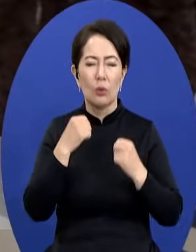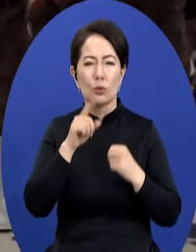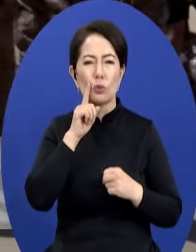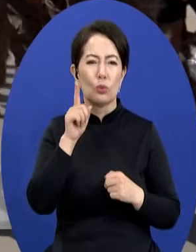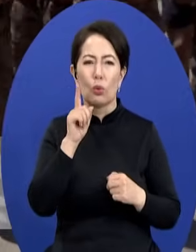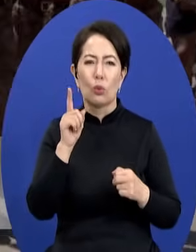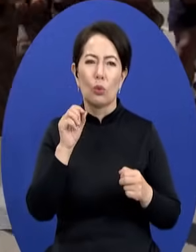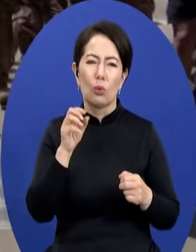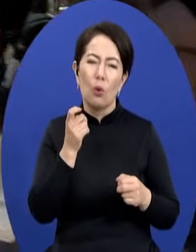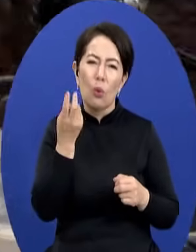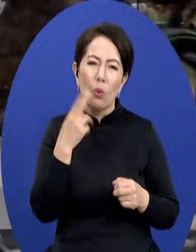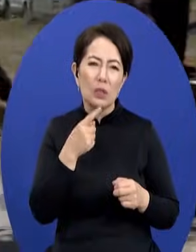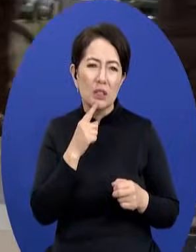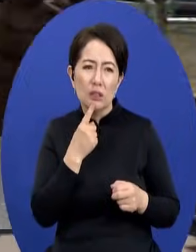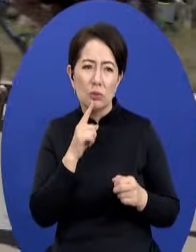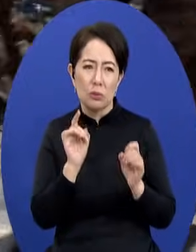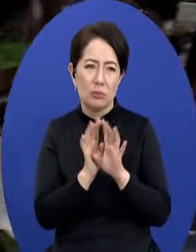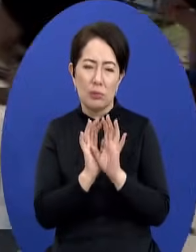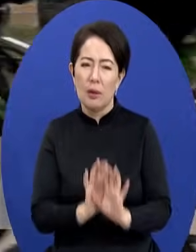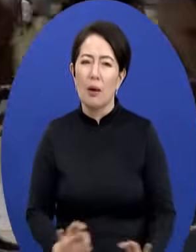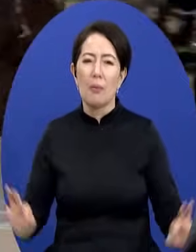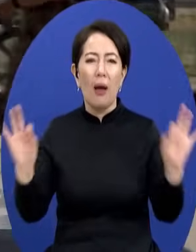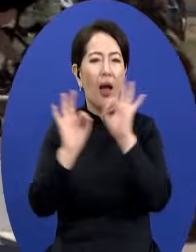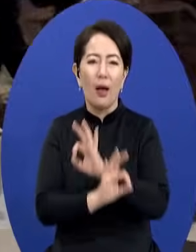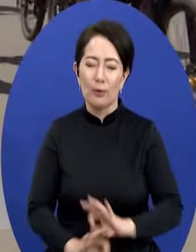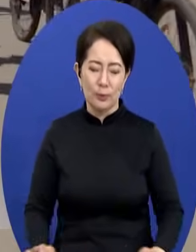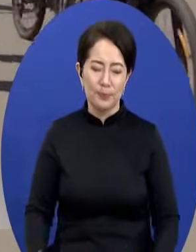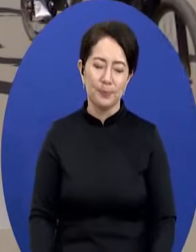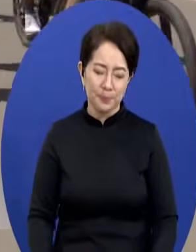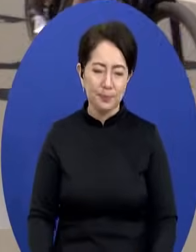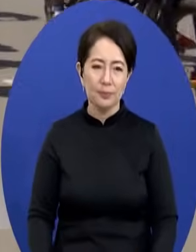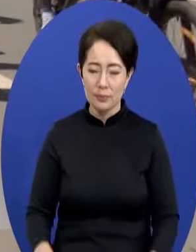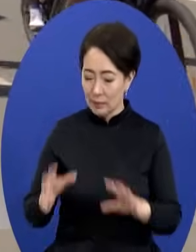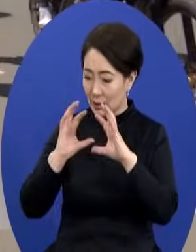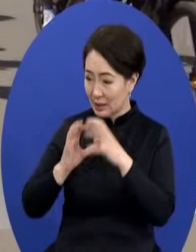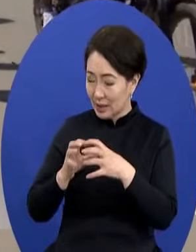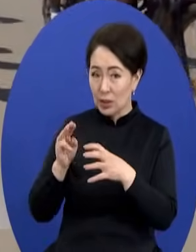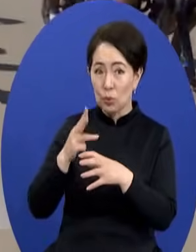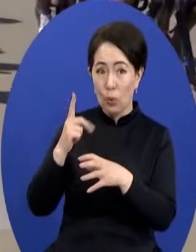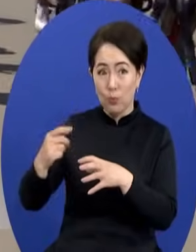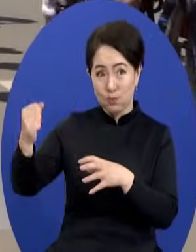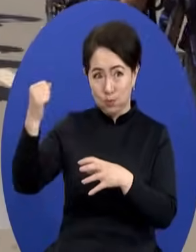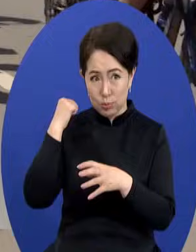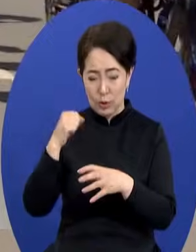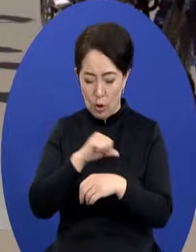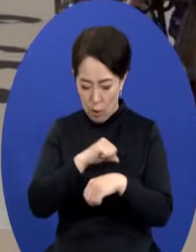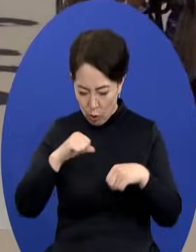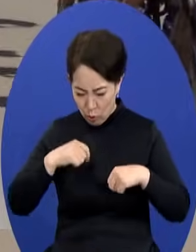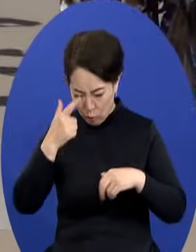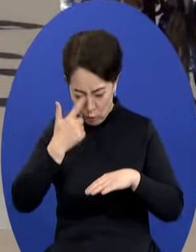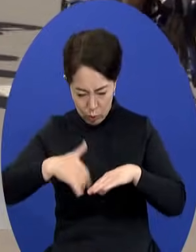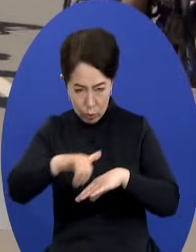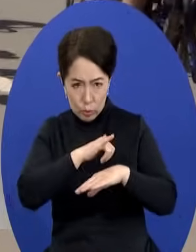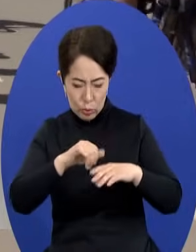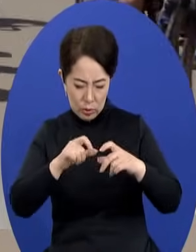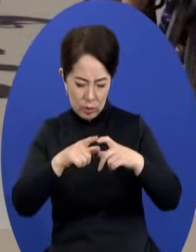ээ? Хүнд оригддаг, битүү оригддаг тийм зүйл бол нэг их байдаггүй. За, дэлхийн одоо түүхэнд бол өөрийнхөө орны бүтэн